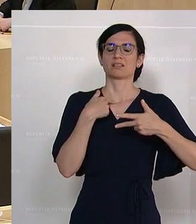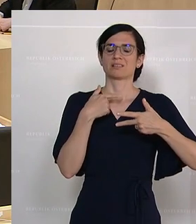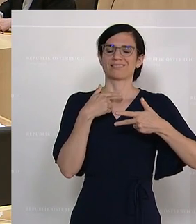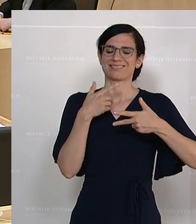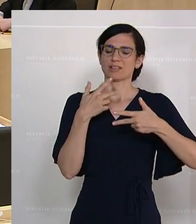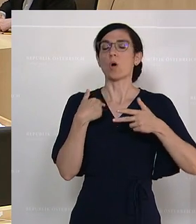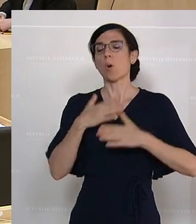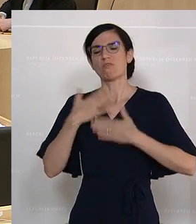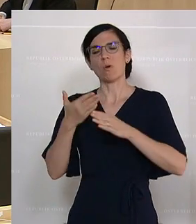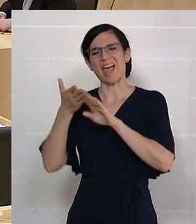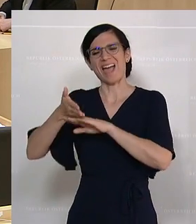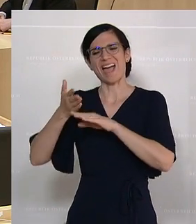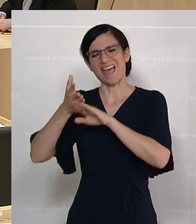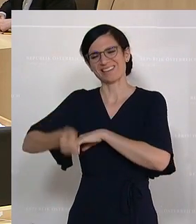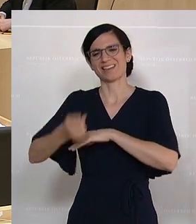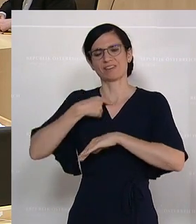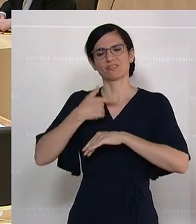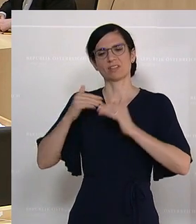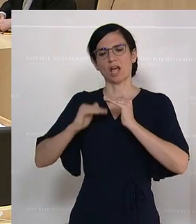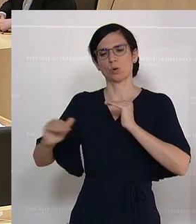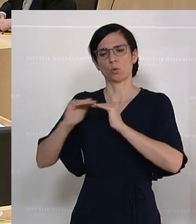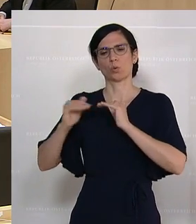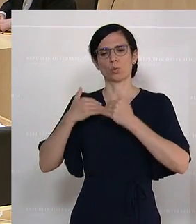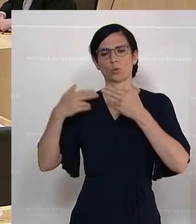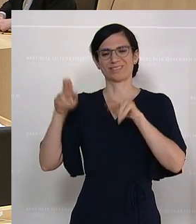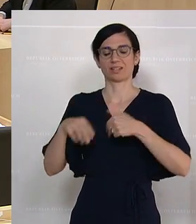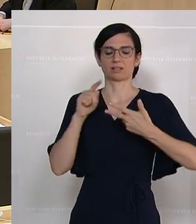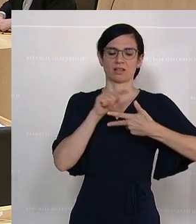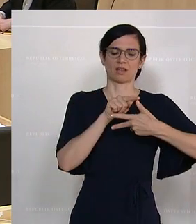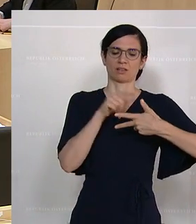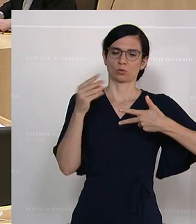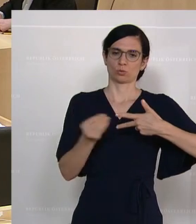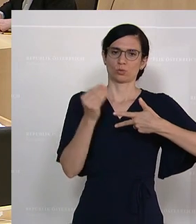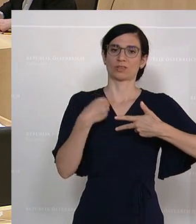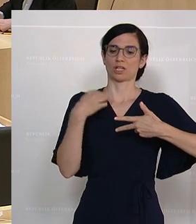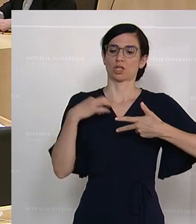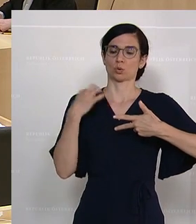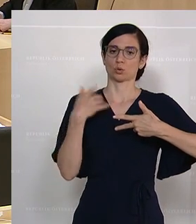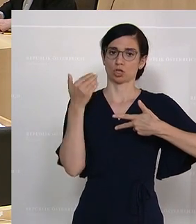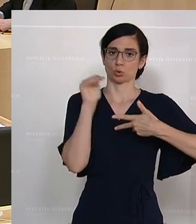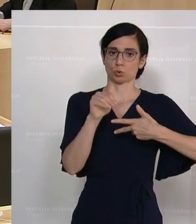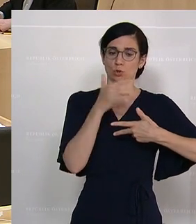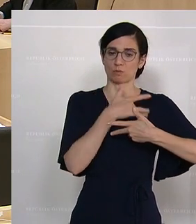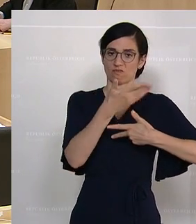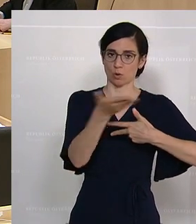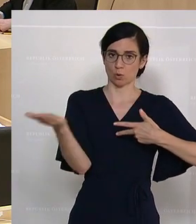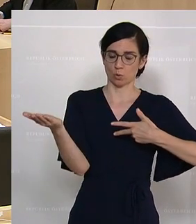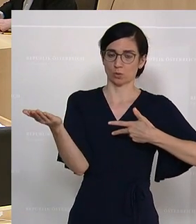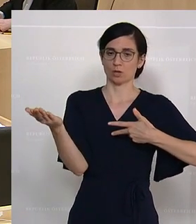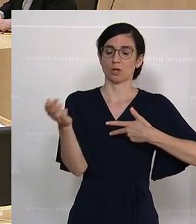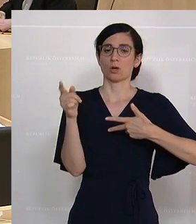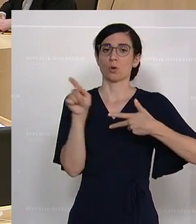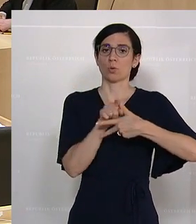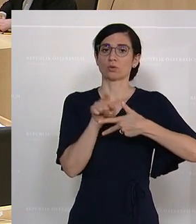die das gesetz gerechtfertigt haben ein grund war ein ziel den gesundheitsschutz der bevölkerung und